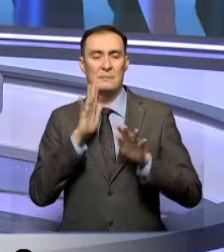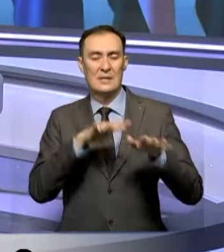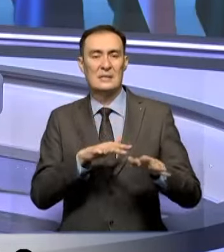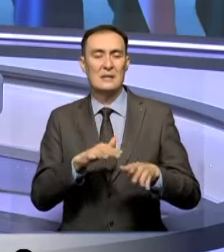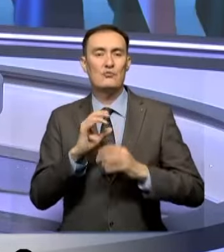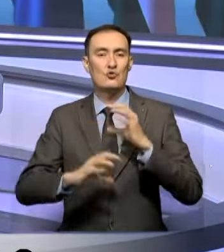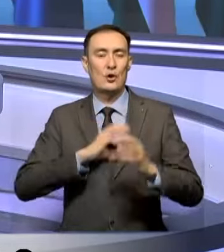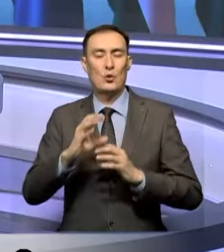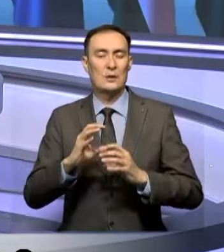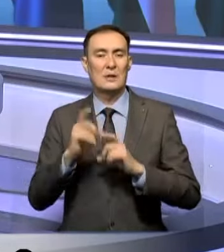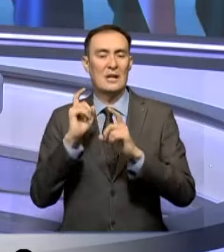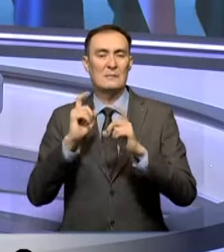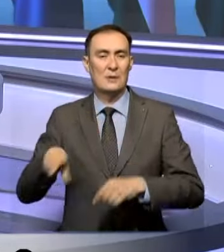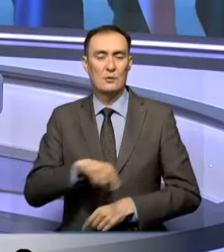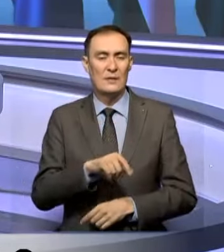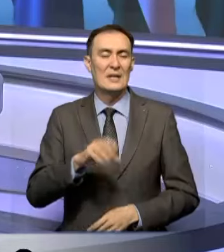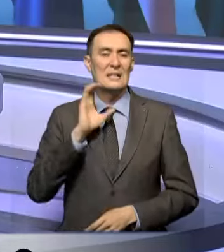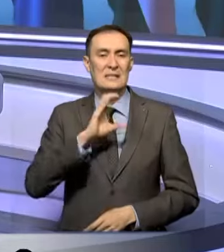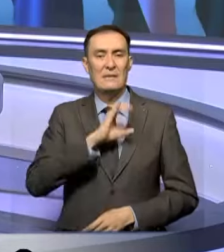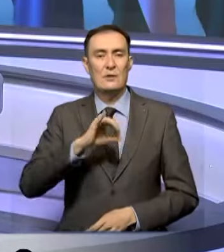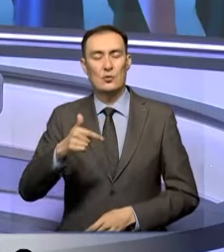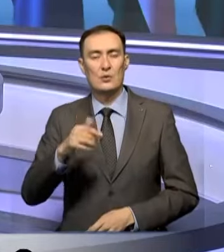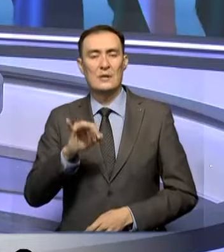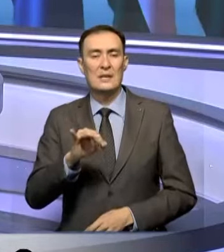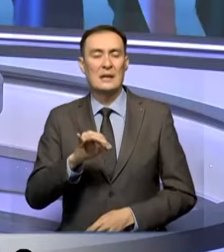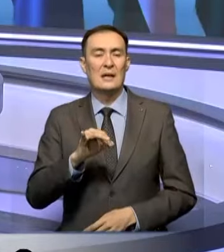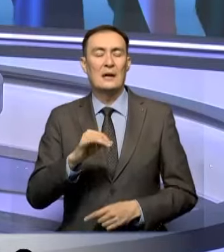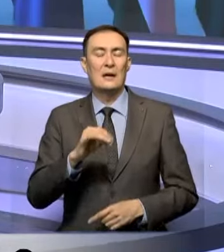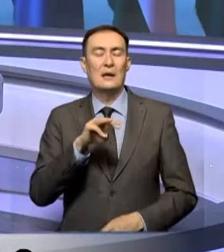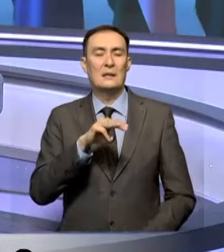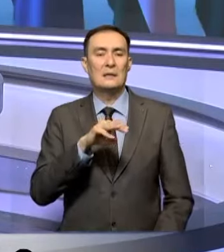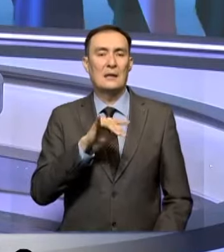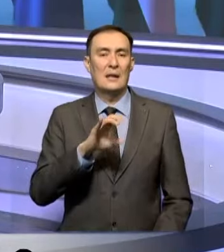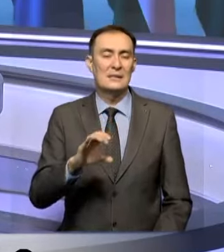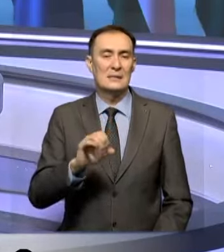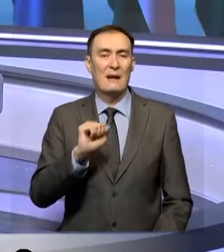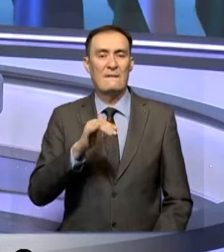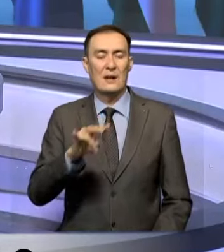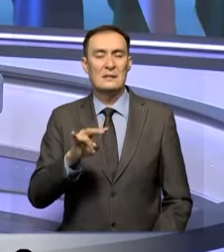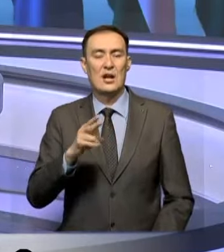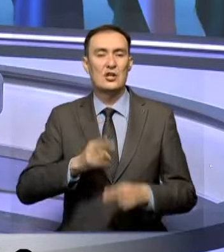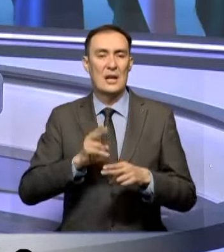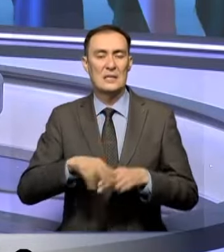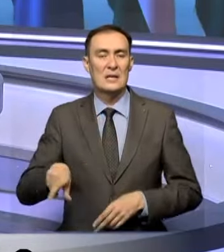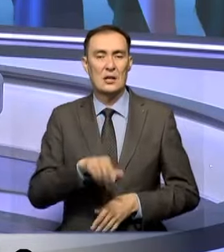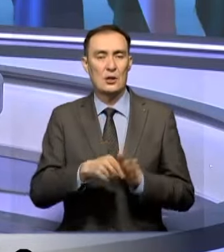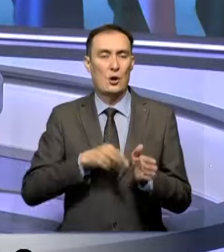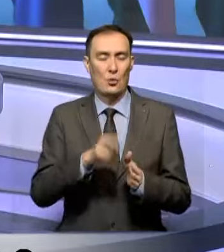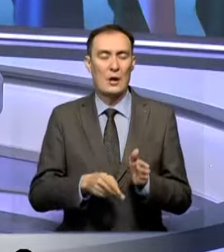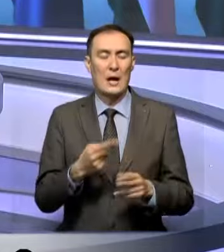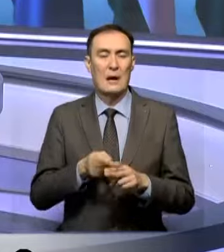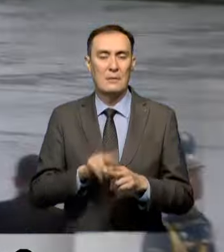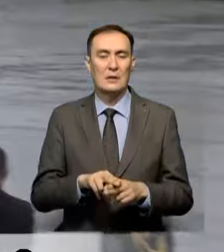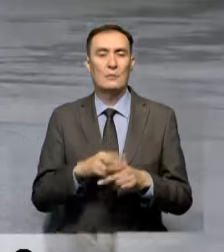транспортный маршрут, коридор Север-Юг и Трансафганская железная дорога. О чем еще говорили на встрече, расскажет Динара Абдирова.